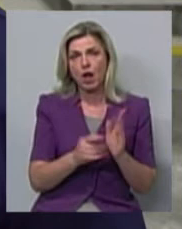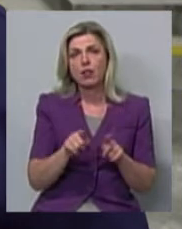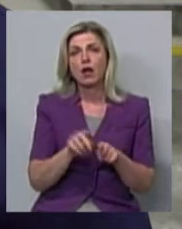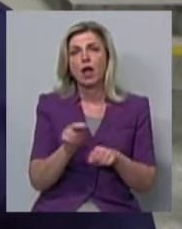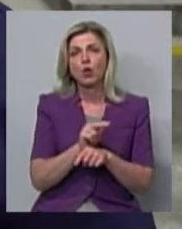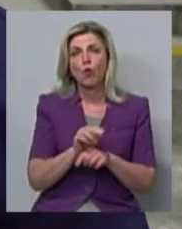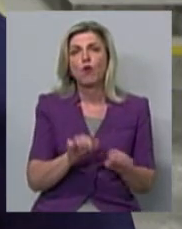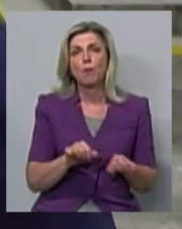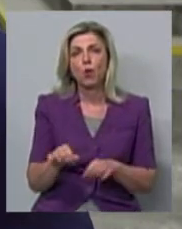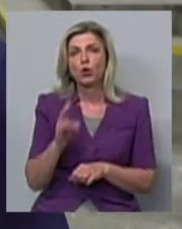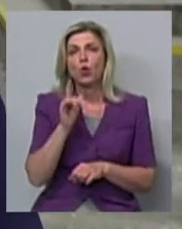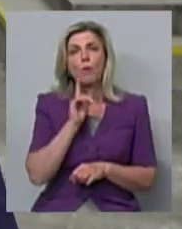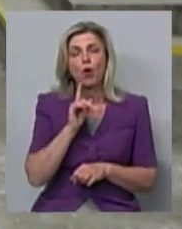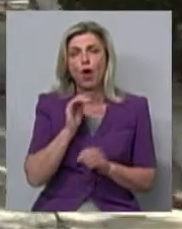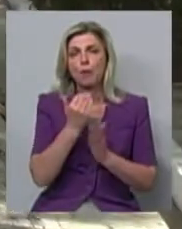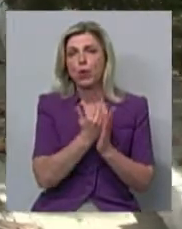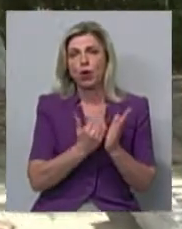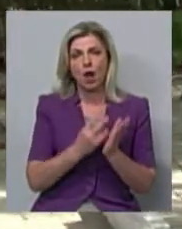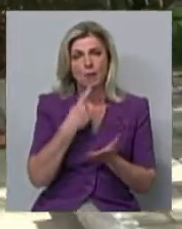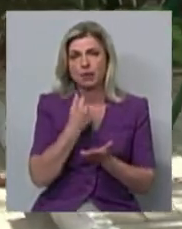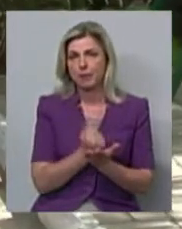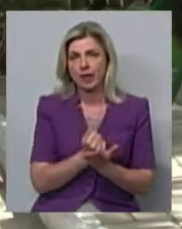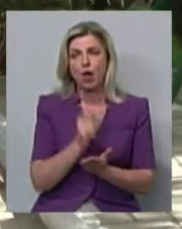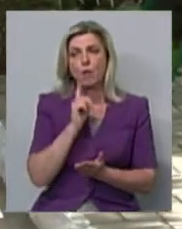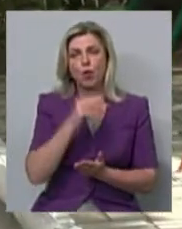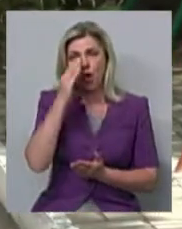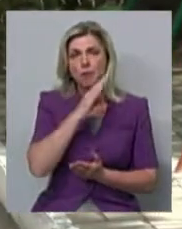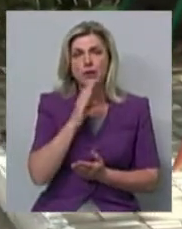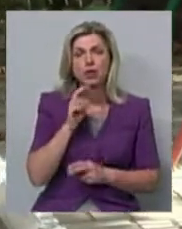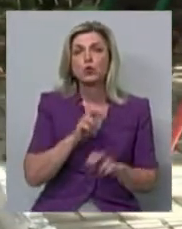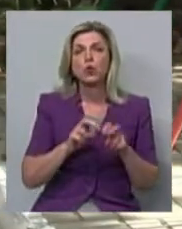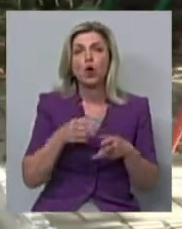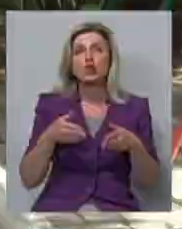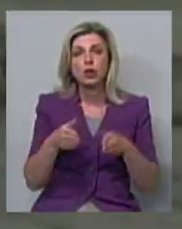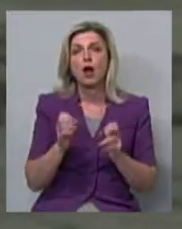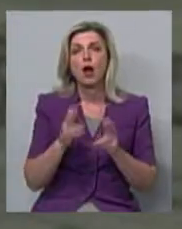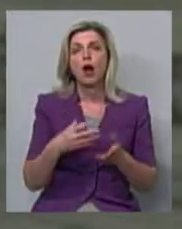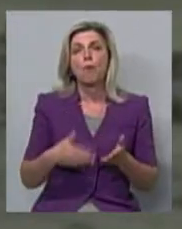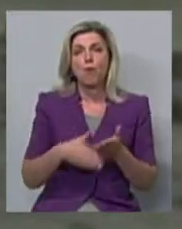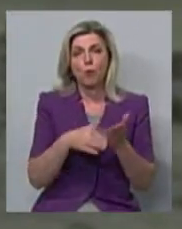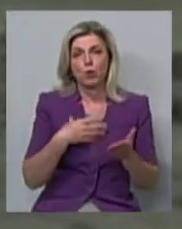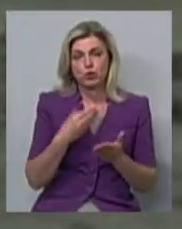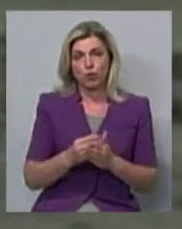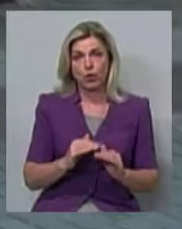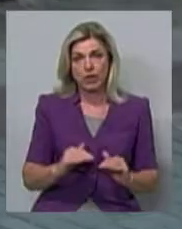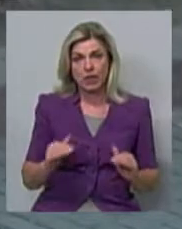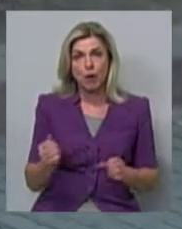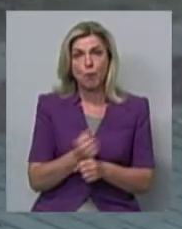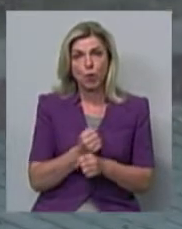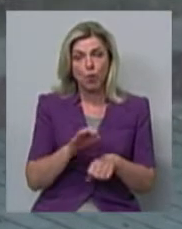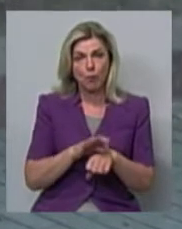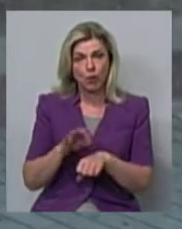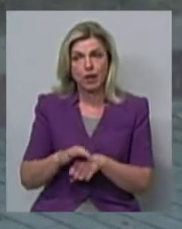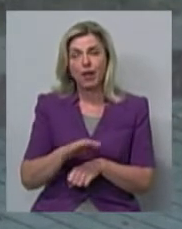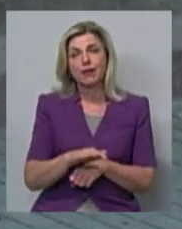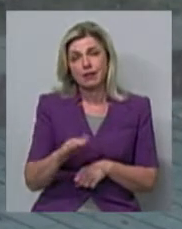Та поки що програма не прийнята. І поки батьки шукають шляхи, як допомогти своїм дітям впоратись з цією недугою, хлопці